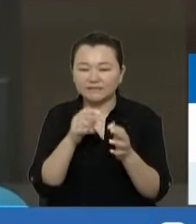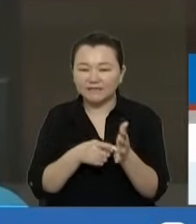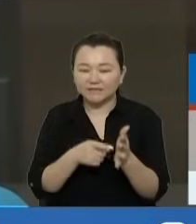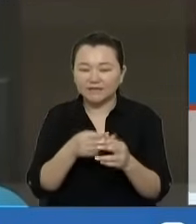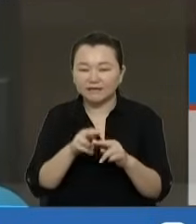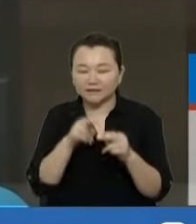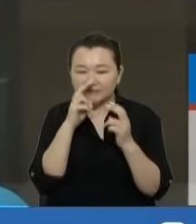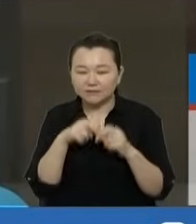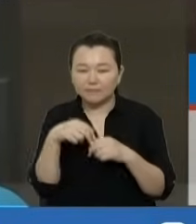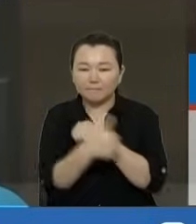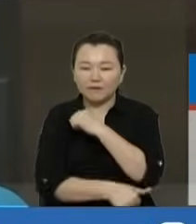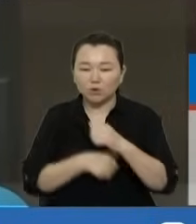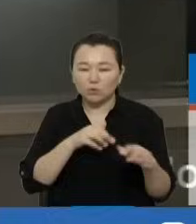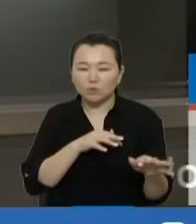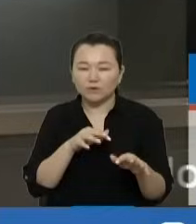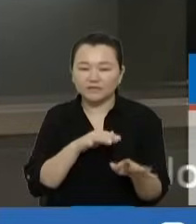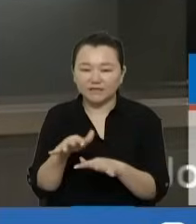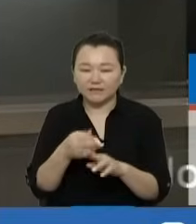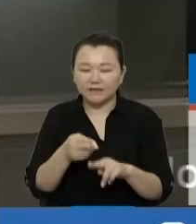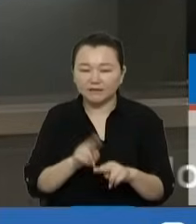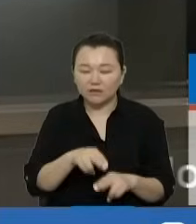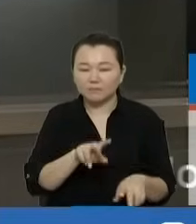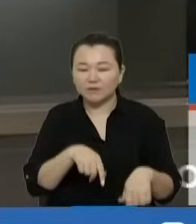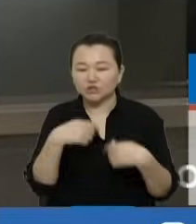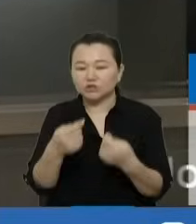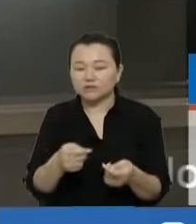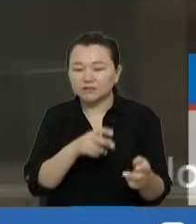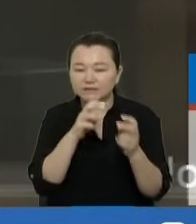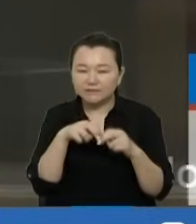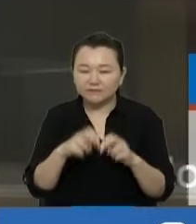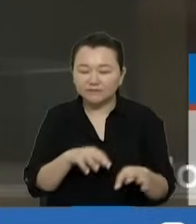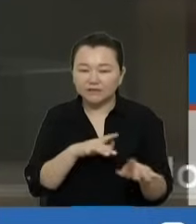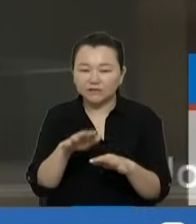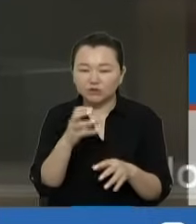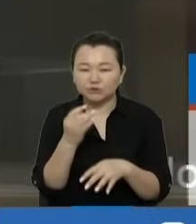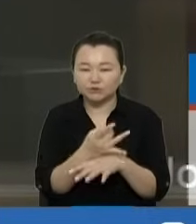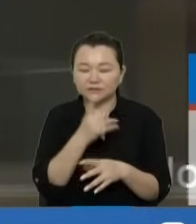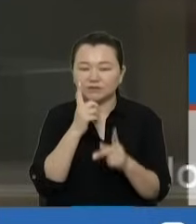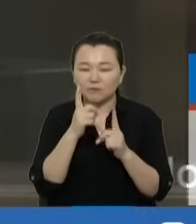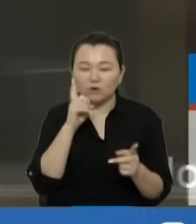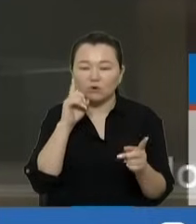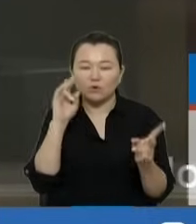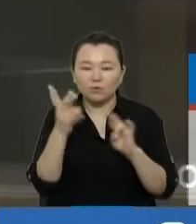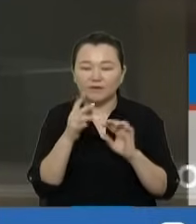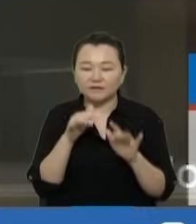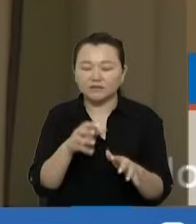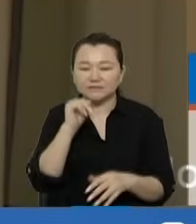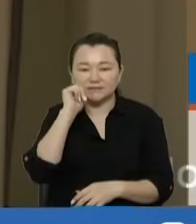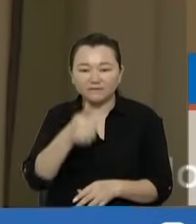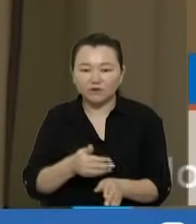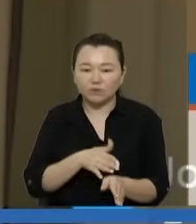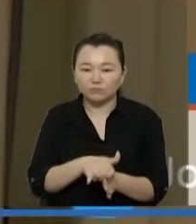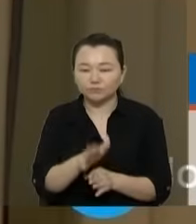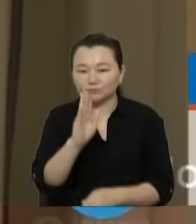это исследование материалов уголовного дела. Суд перешел к исследованию материалов дела. Очередное заседание по громкому делу состоится завтра.